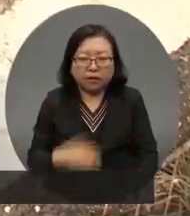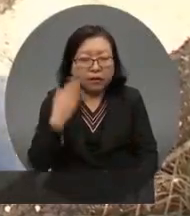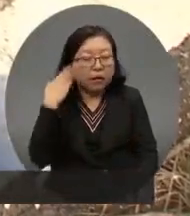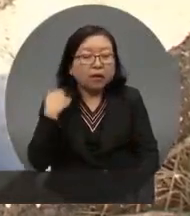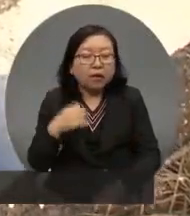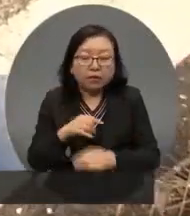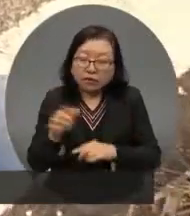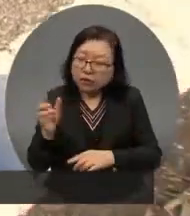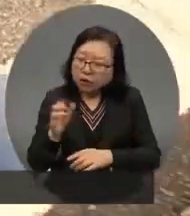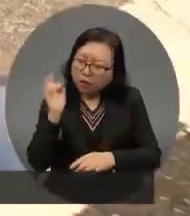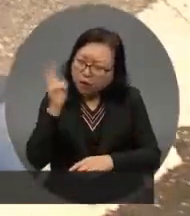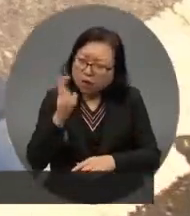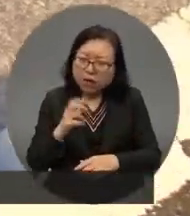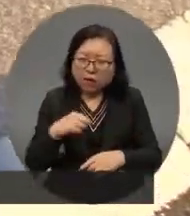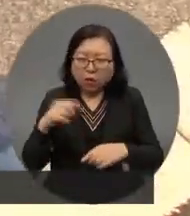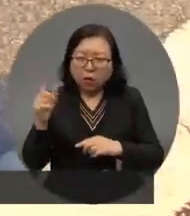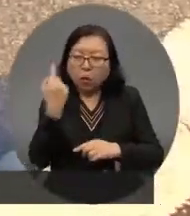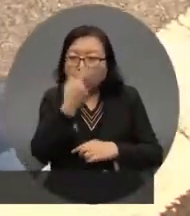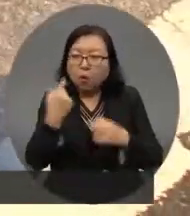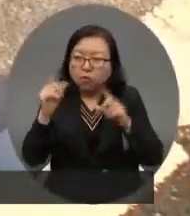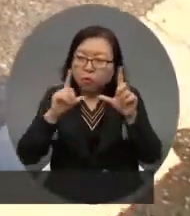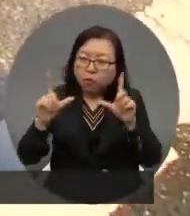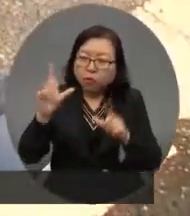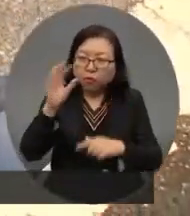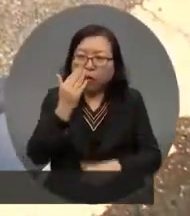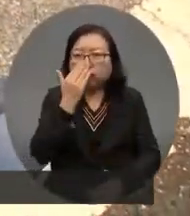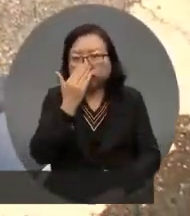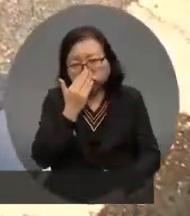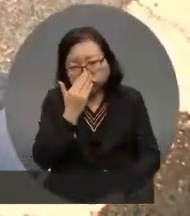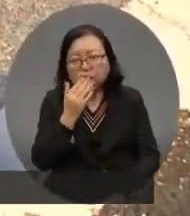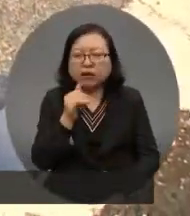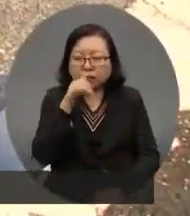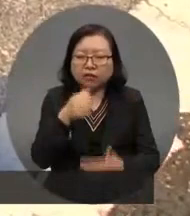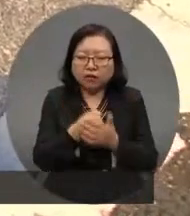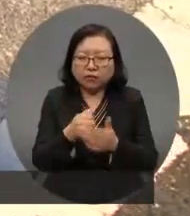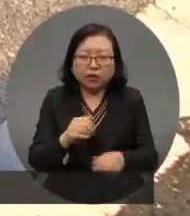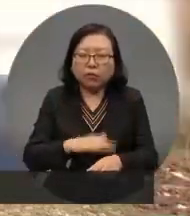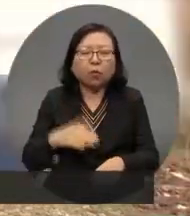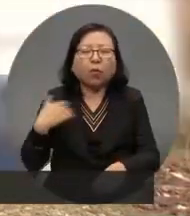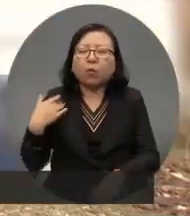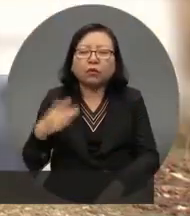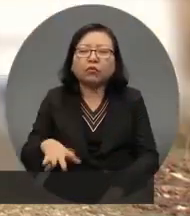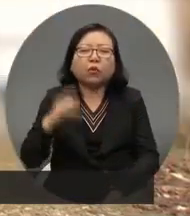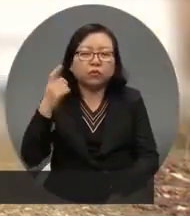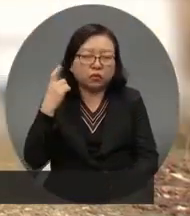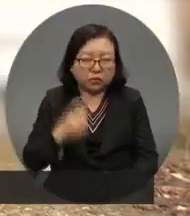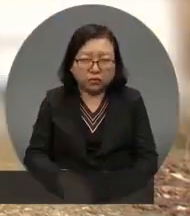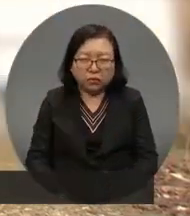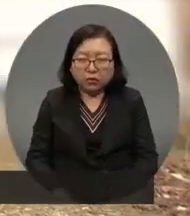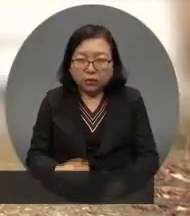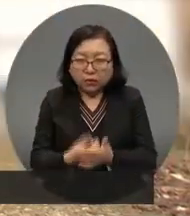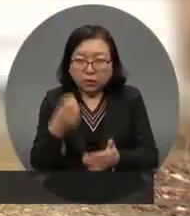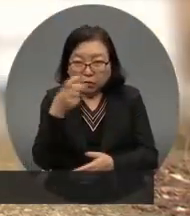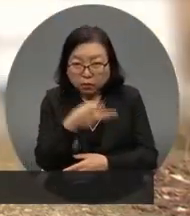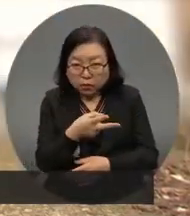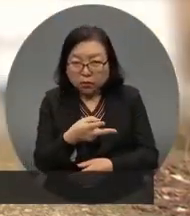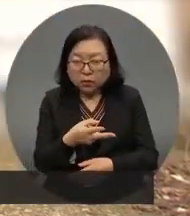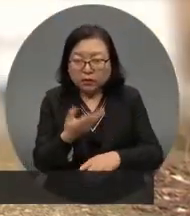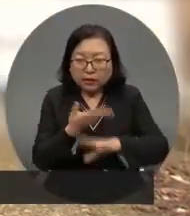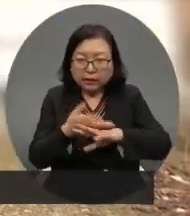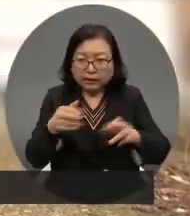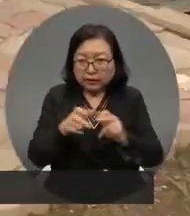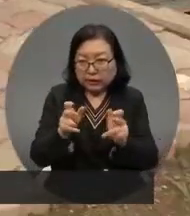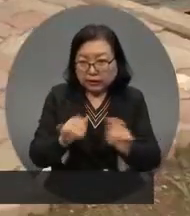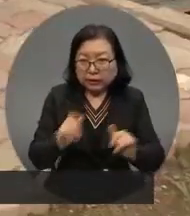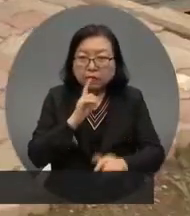난 모르지. 뭐. 그렇게 사람 못 때든 안 했지. 목사님이 몰라요. 듣는 얘기. 이뿐만이 아닙니다. 또 다른